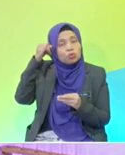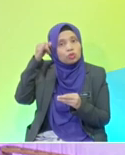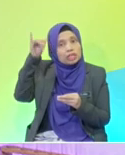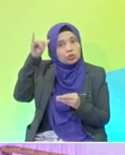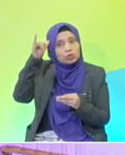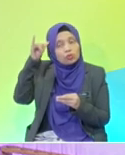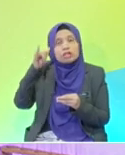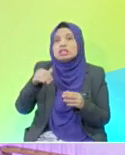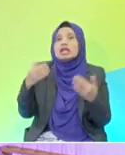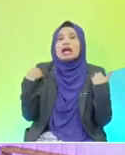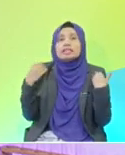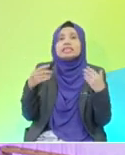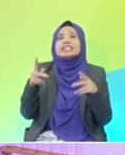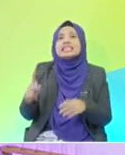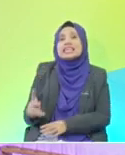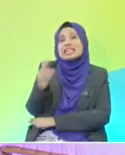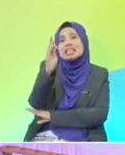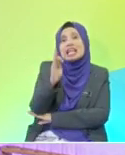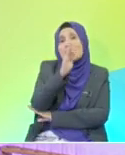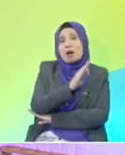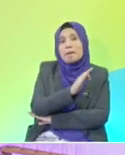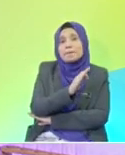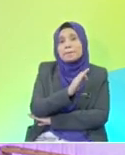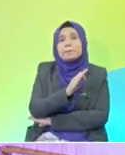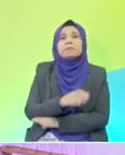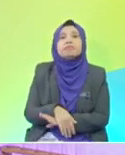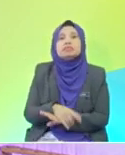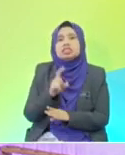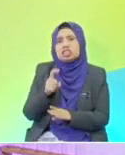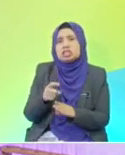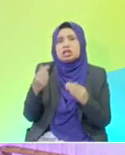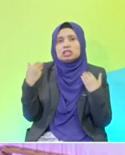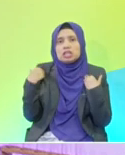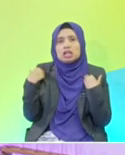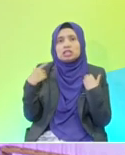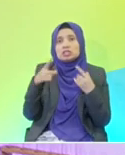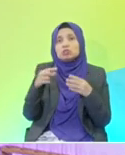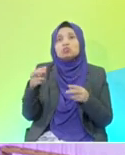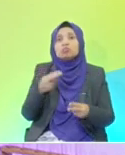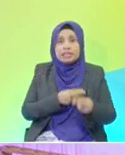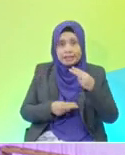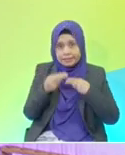buka sebuah kilang Prabu bila buka kilang Prabu mestilah Yusuf tadi adalah Usahawan